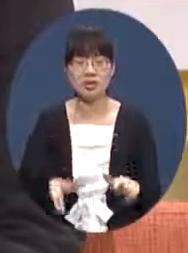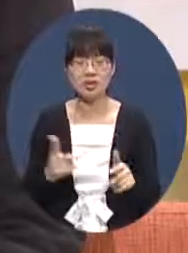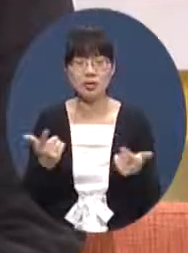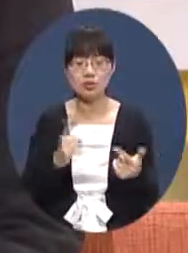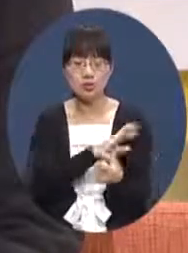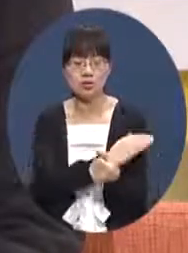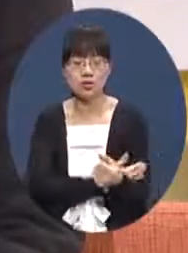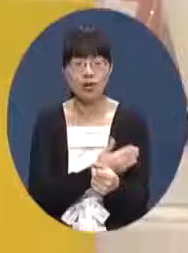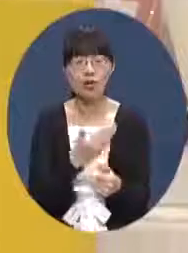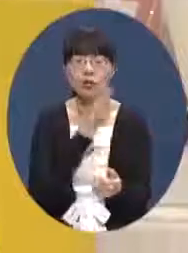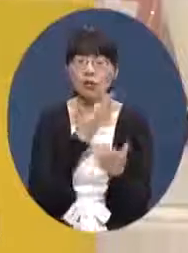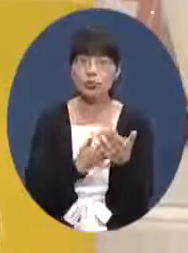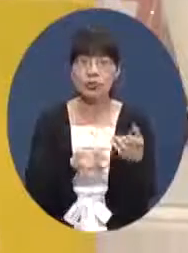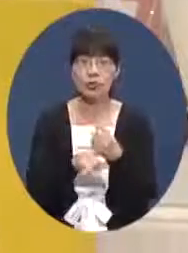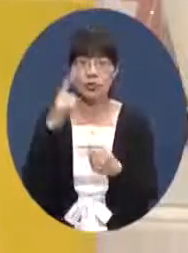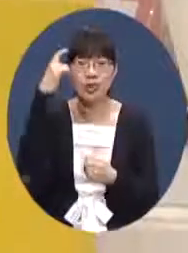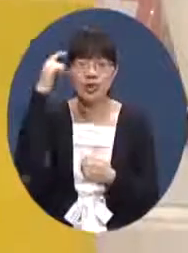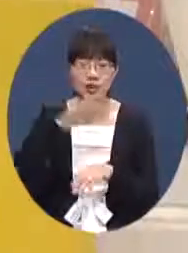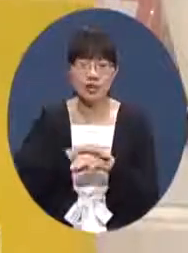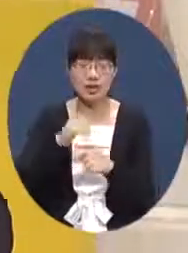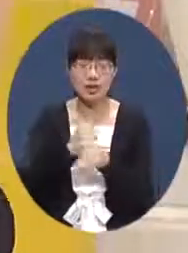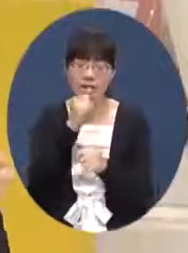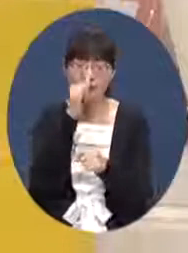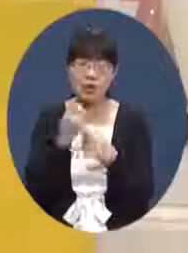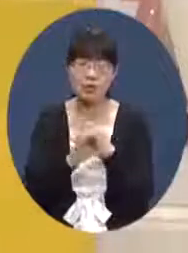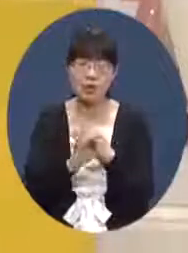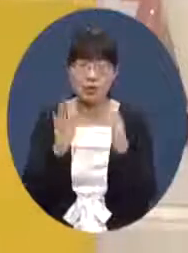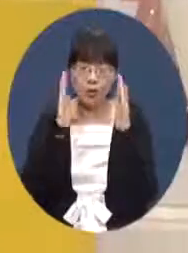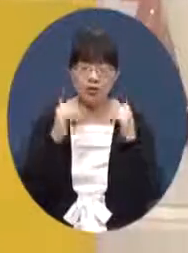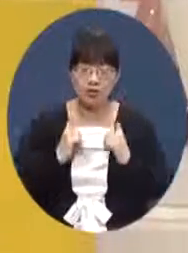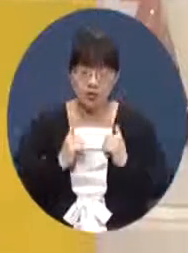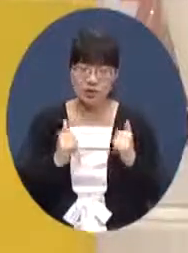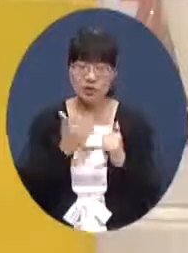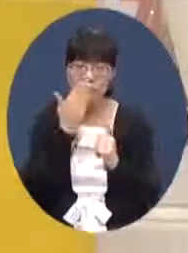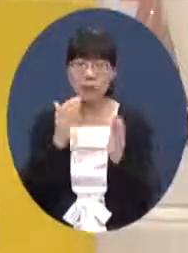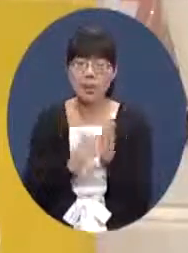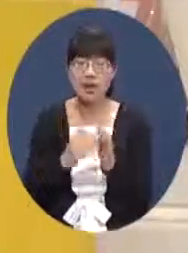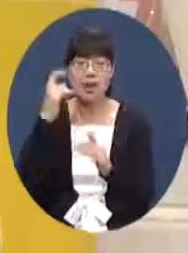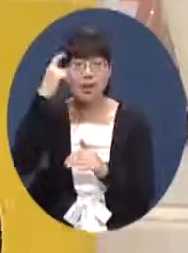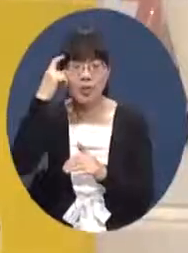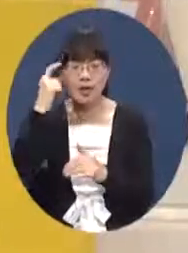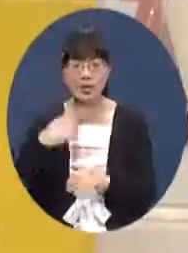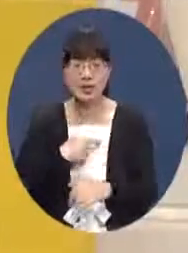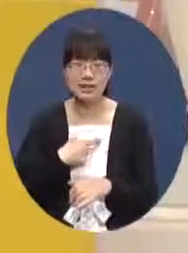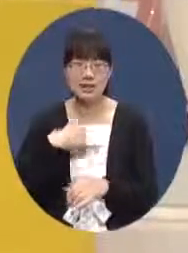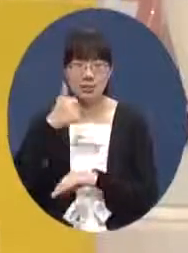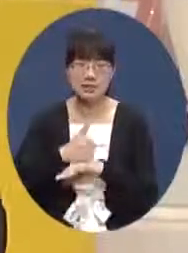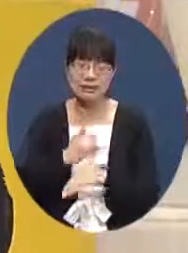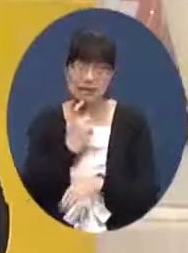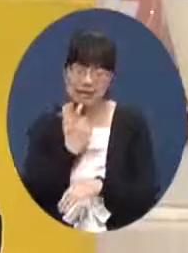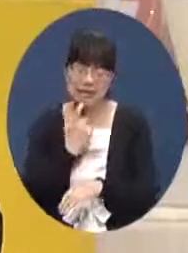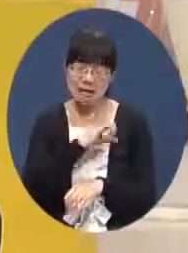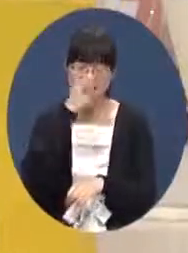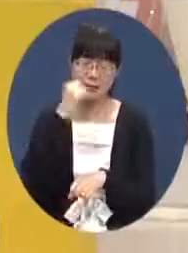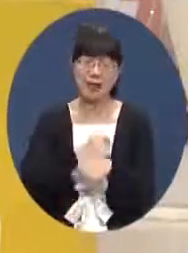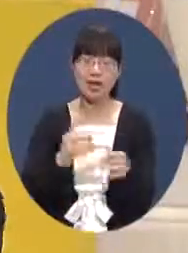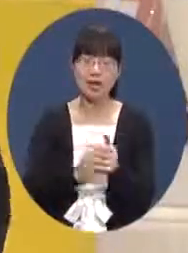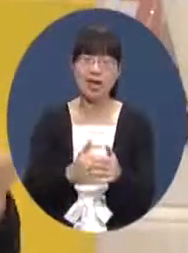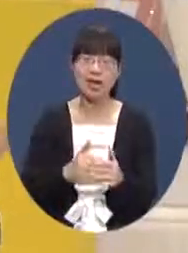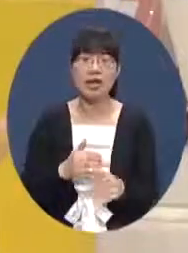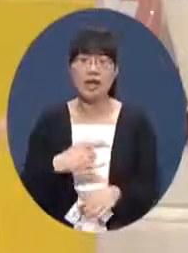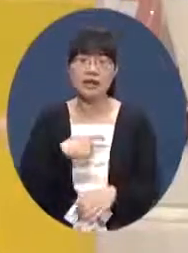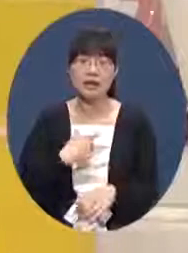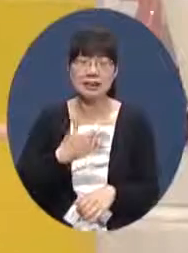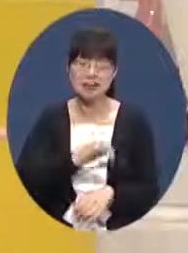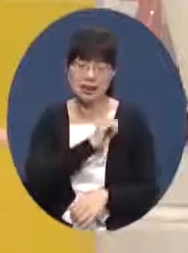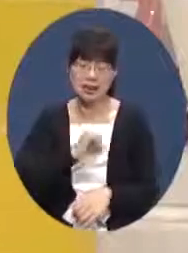조절 능력이 왜 중요하냐면요. 이게 잘 형성이 돼야 아이들이 공부도 열심히 해요. 왜냐하면 하기 싫은 걸 끝까지 해내고 하고 싶지만 참고 이래야